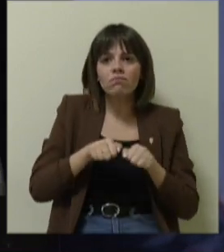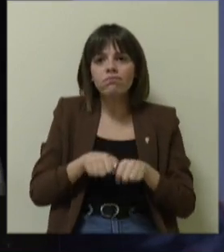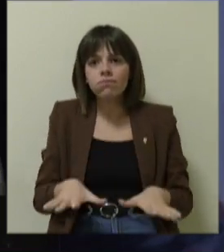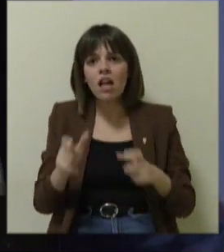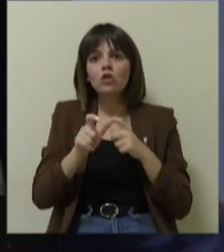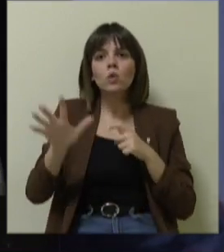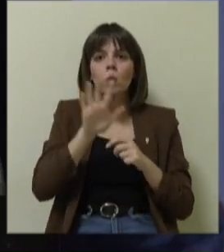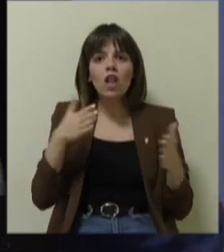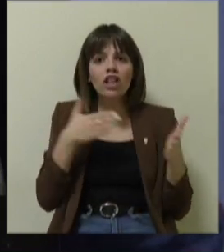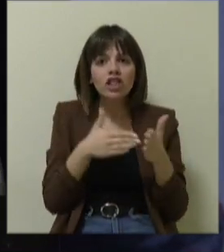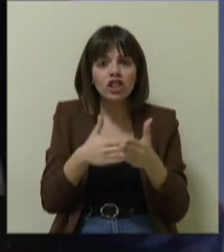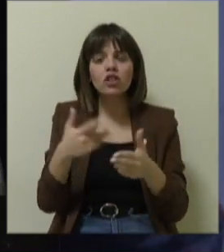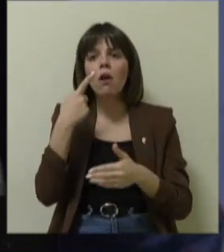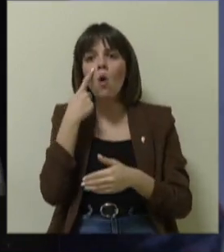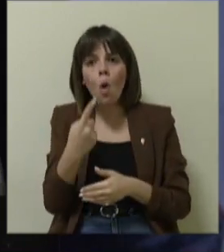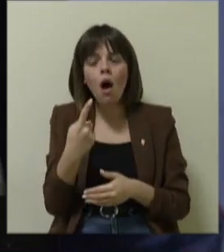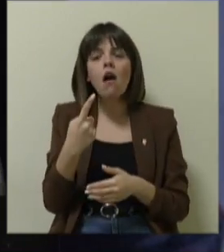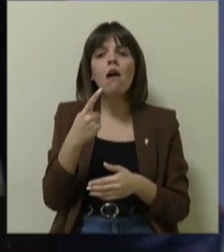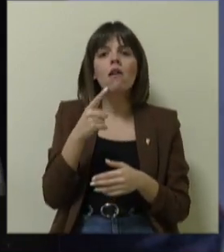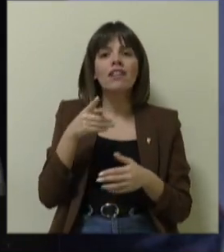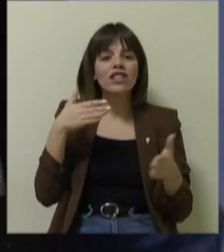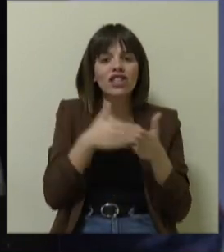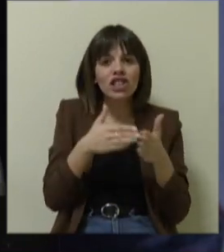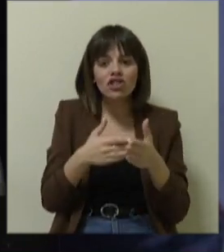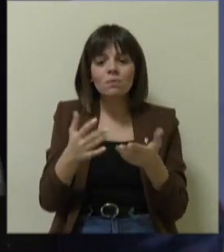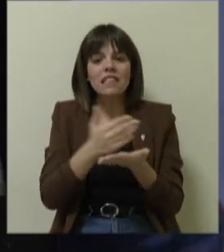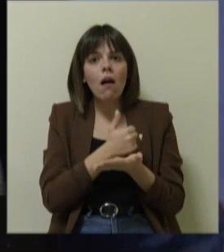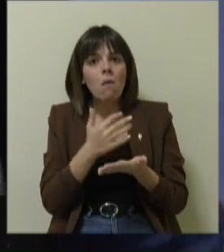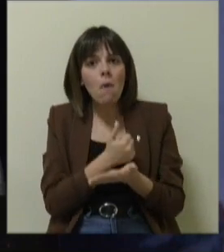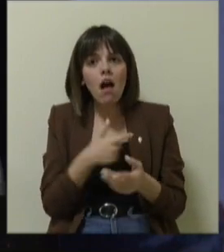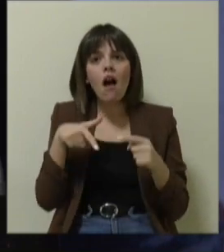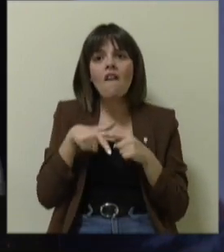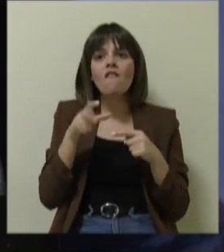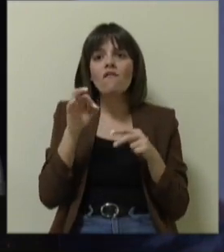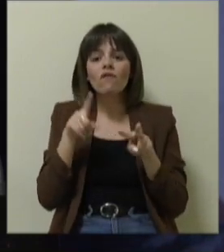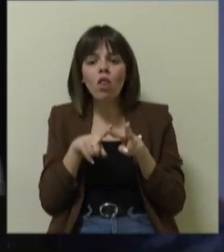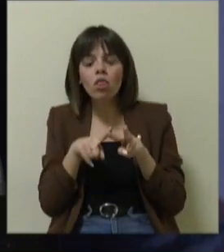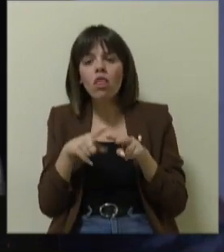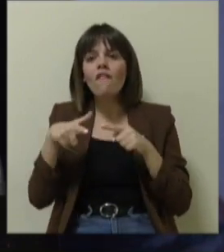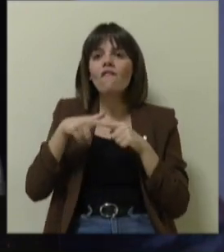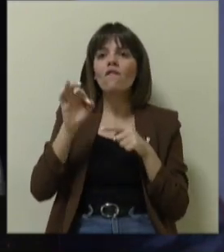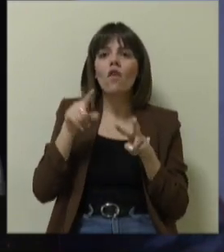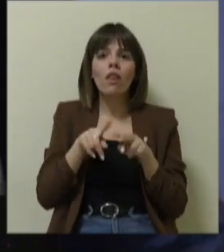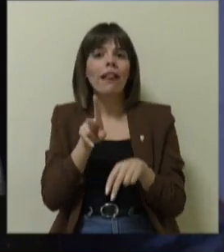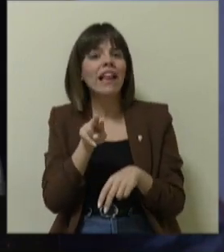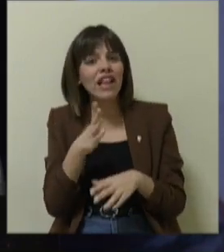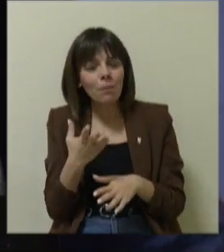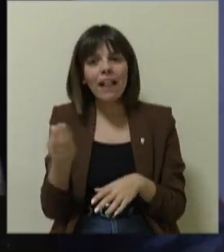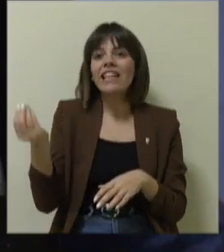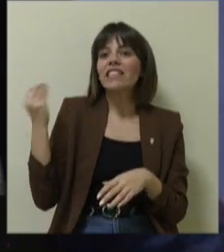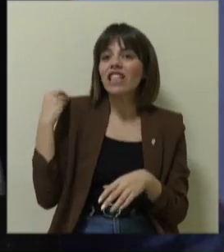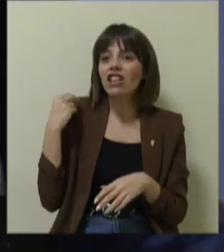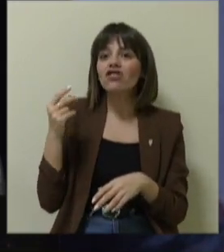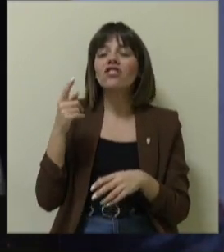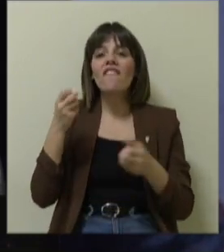sosyal girişimcilik, etki yatırımcılığı, girişim sermayeciliği, fonların fonu gibi yenilikçi finansman